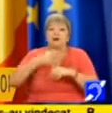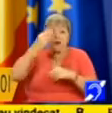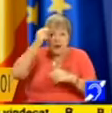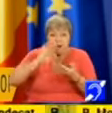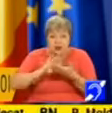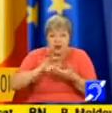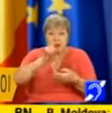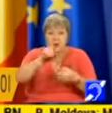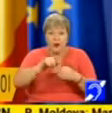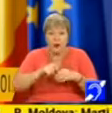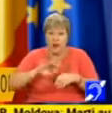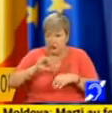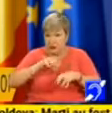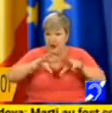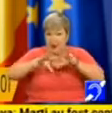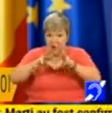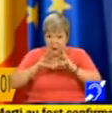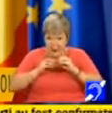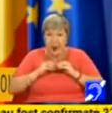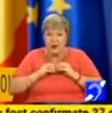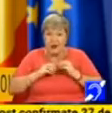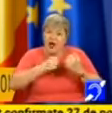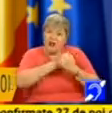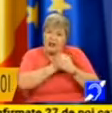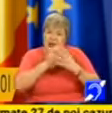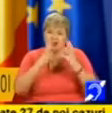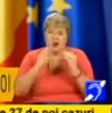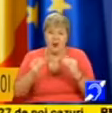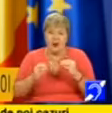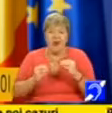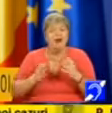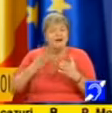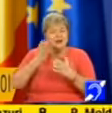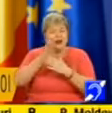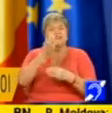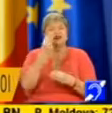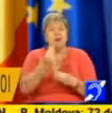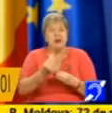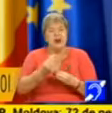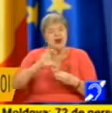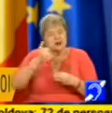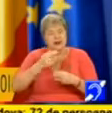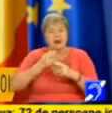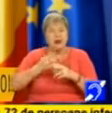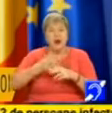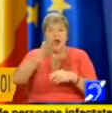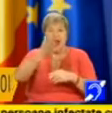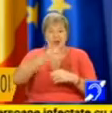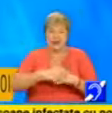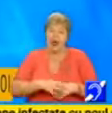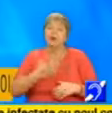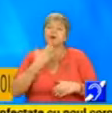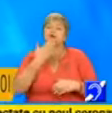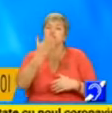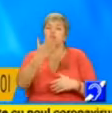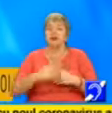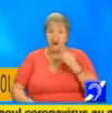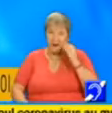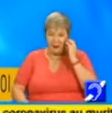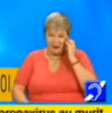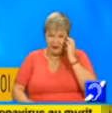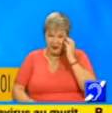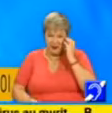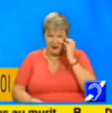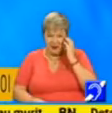și împreună, dragi români, vom trece cu bine de această epidemie. Vă mulțumesc!